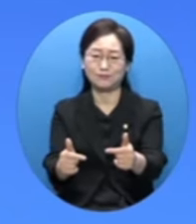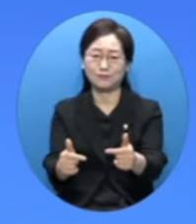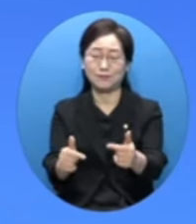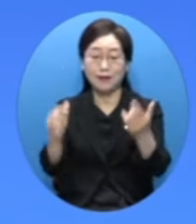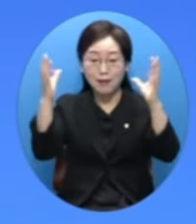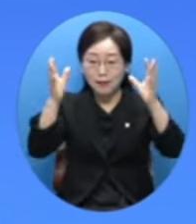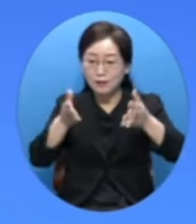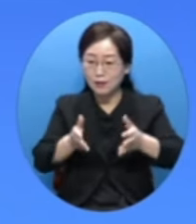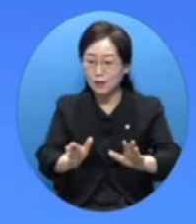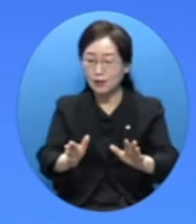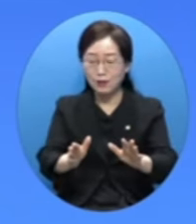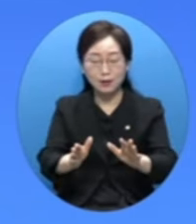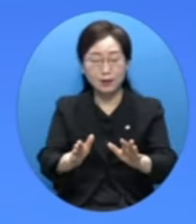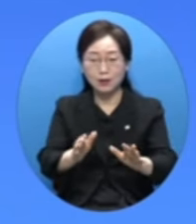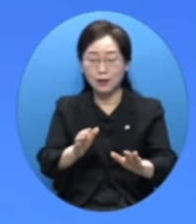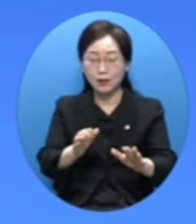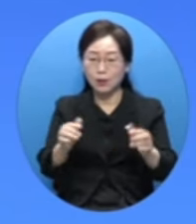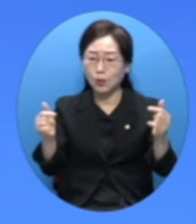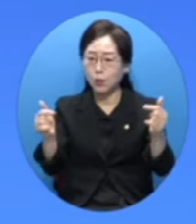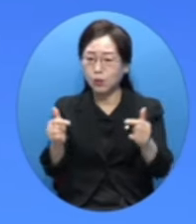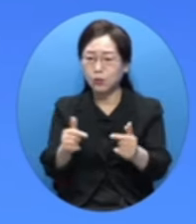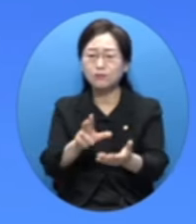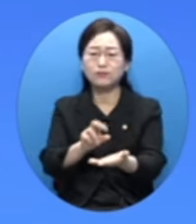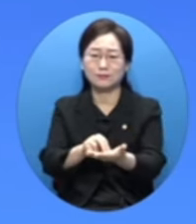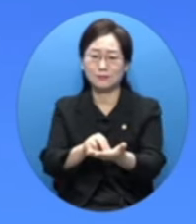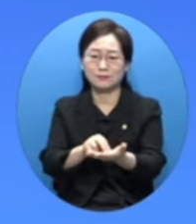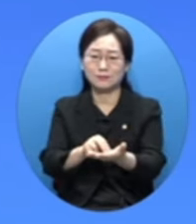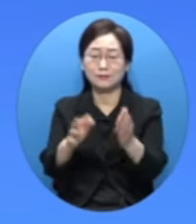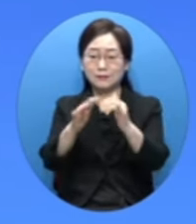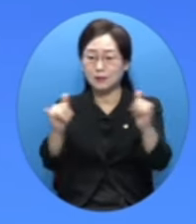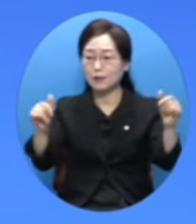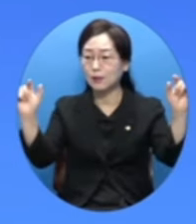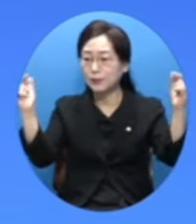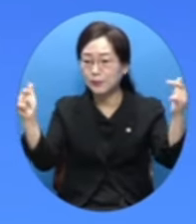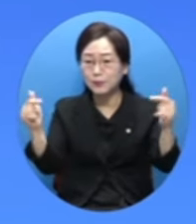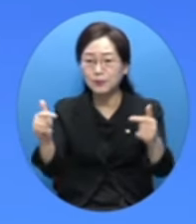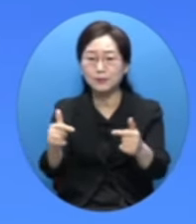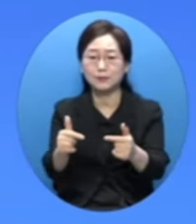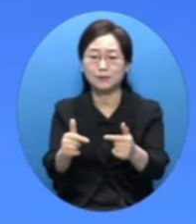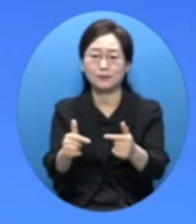아이가 태어나지 않기 때문에 인구가 감소되고